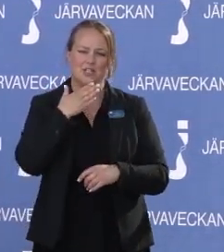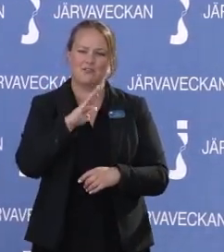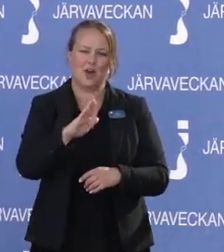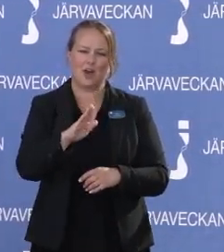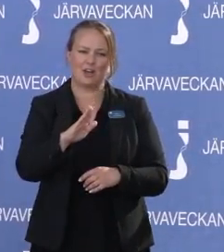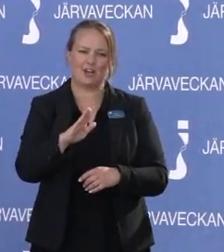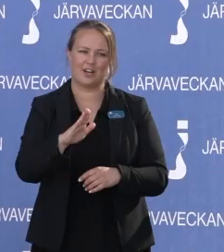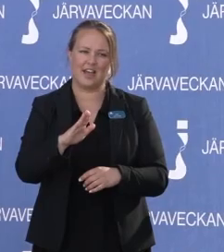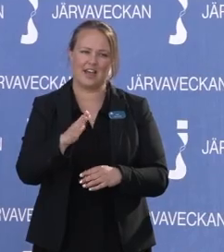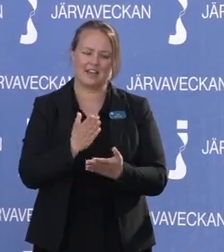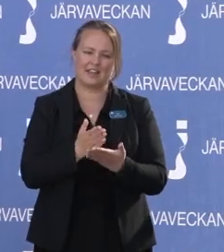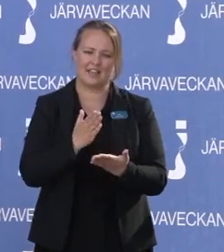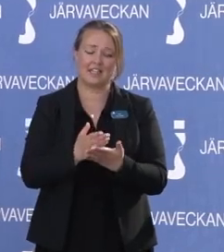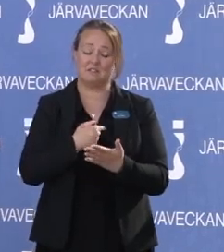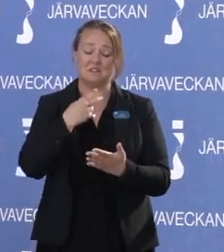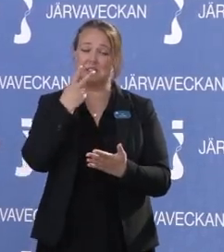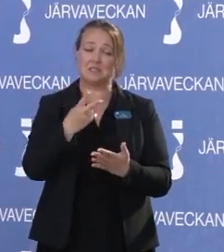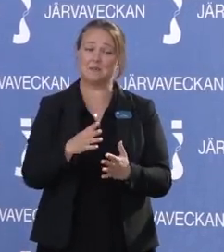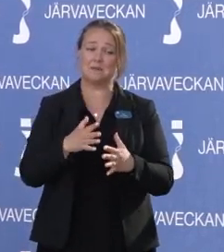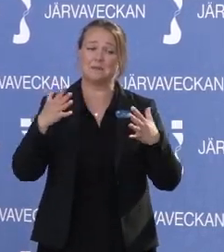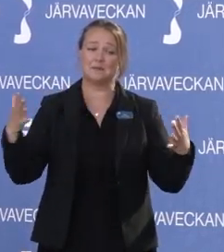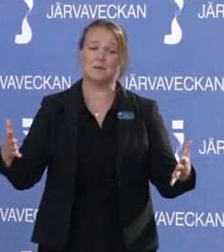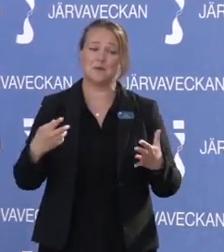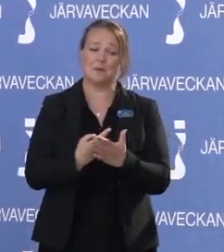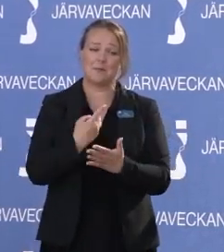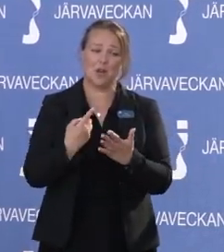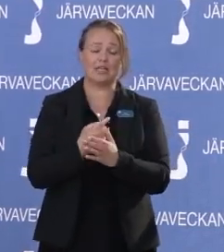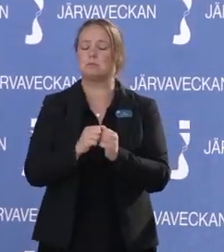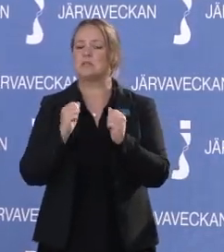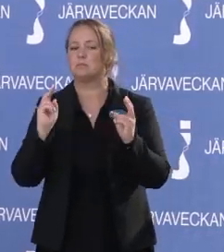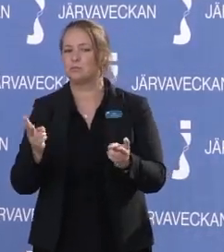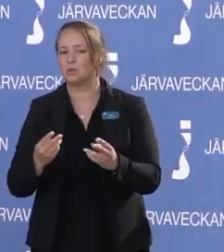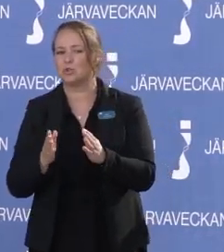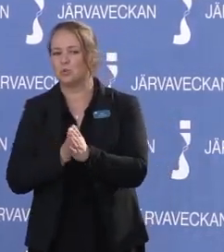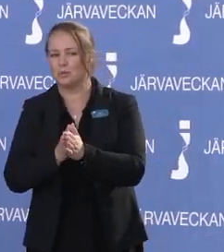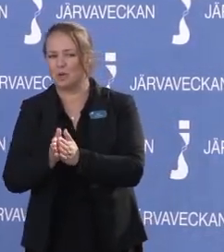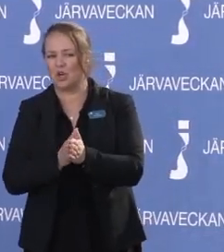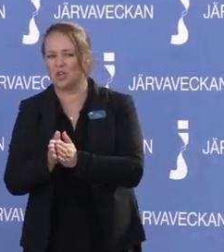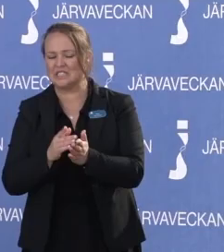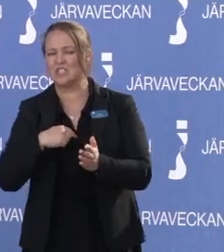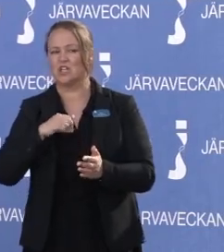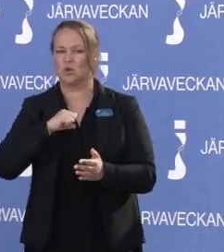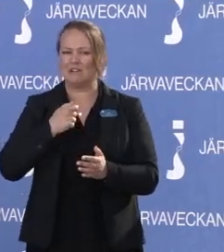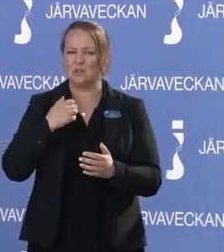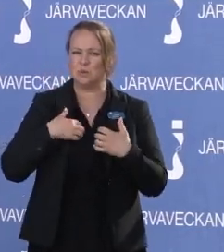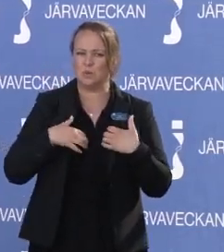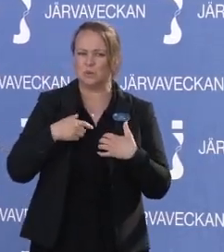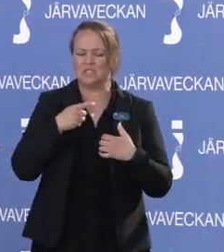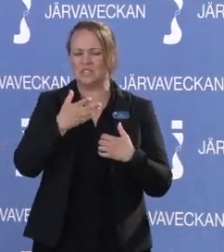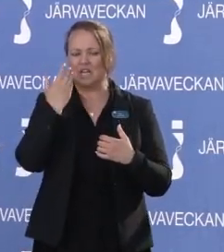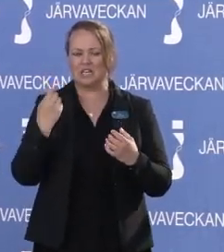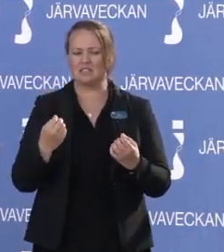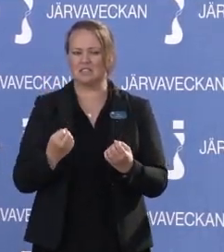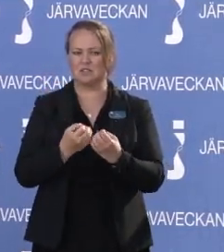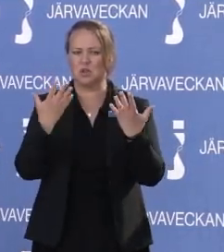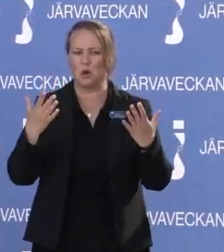enorma möjligheter och också stora utmaningar. Jag är själv ganska rädd för att det kan skapa ännu större digitala klyftor än